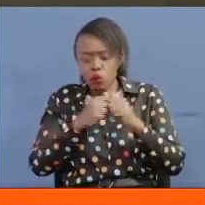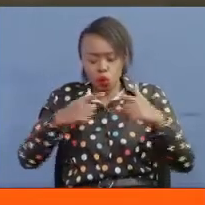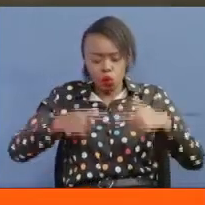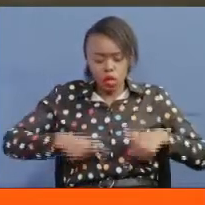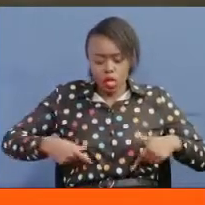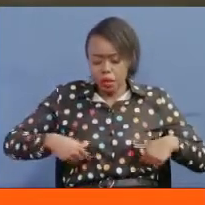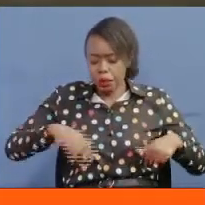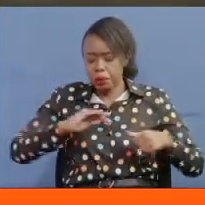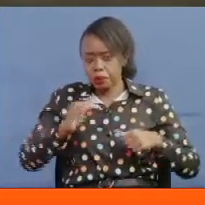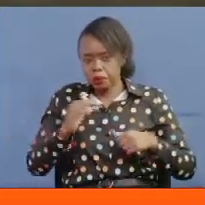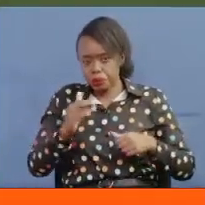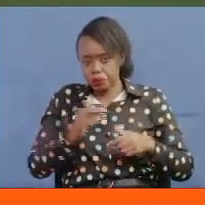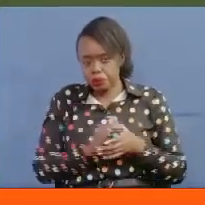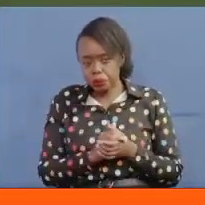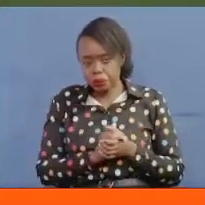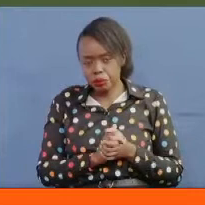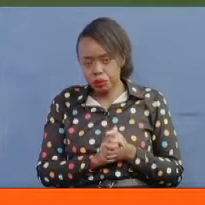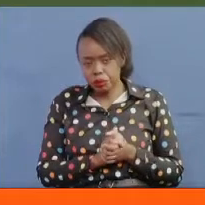Samburu.